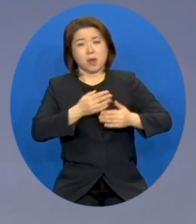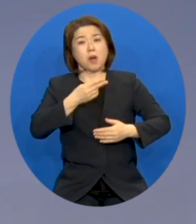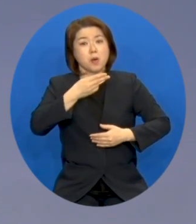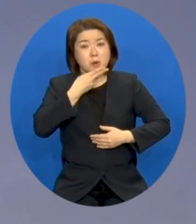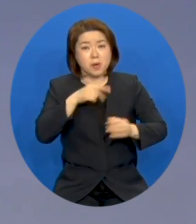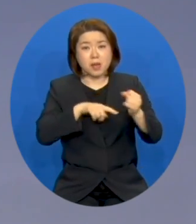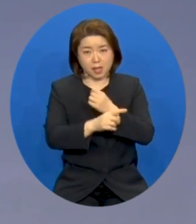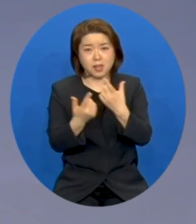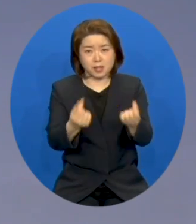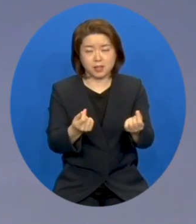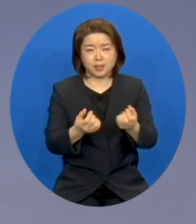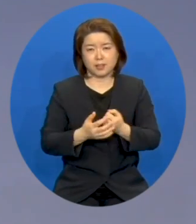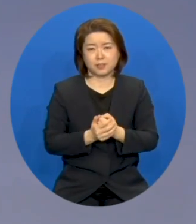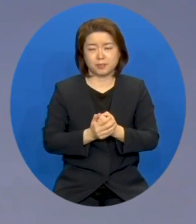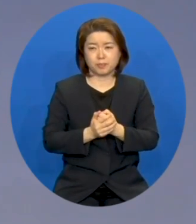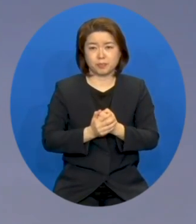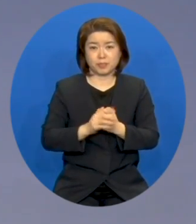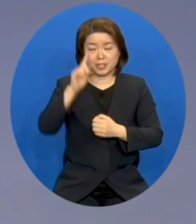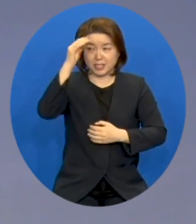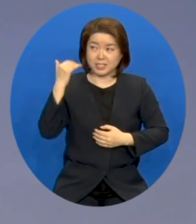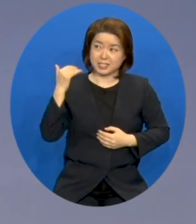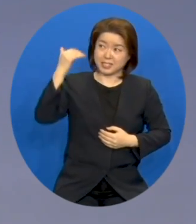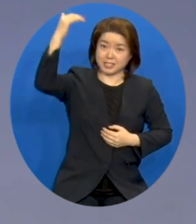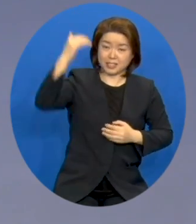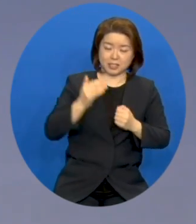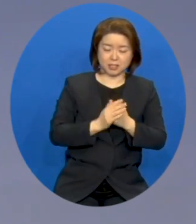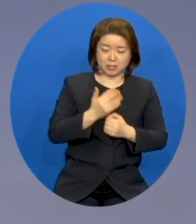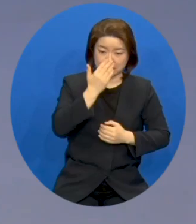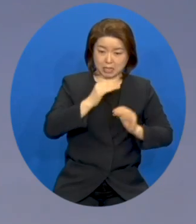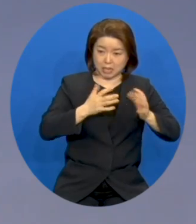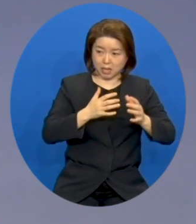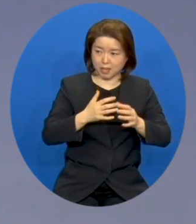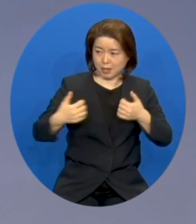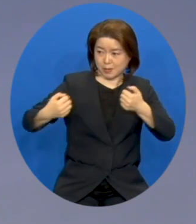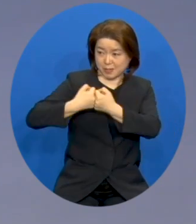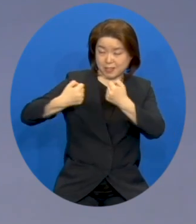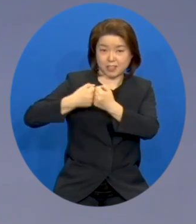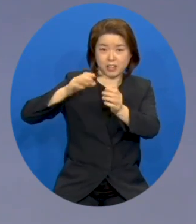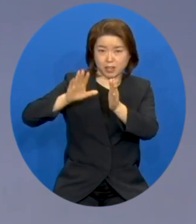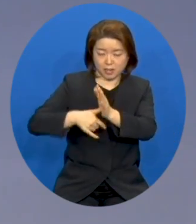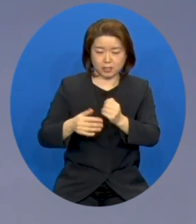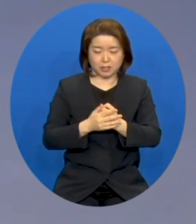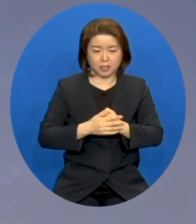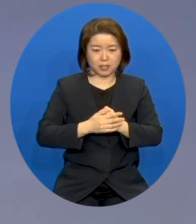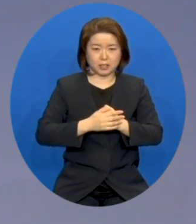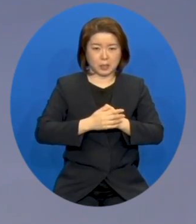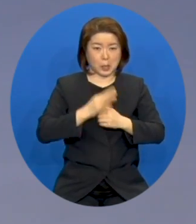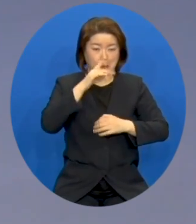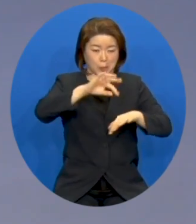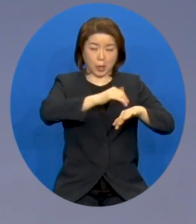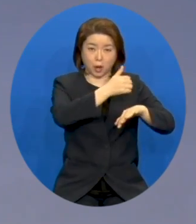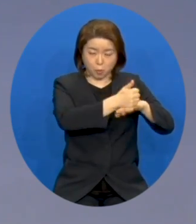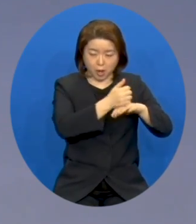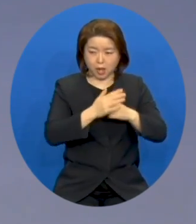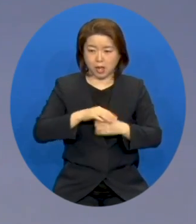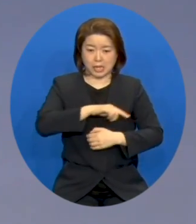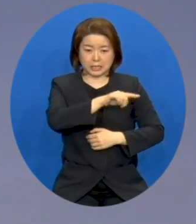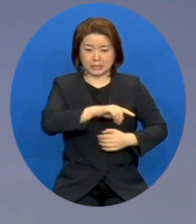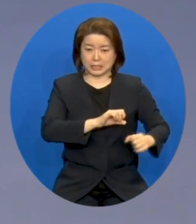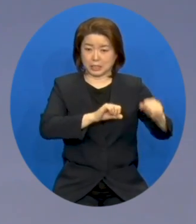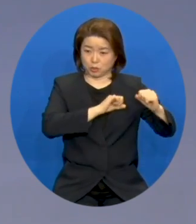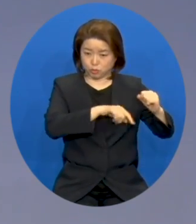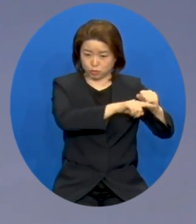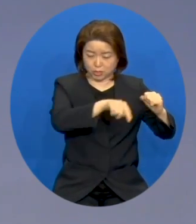말입니다. 골리앗과 이스라엘이 싸울 때 사울 왕과 그 군사들은 하나님을